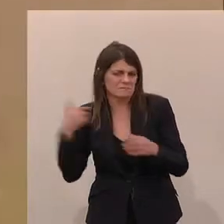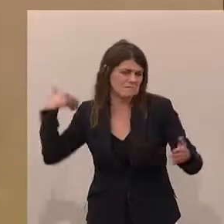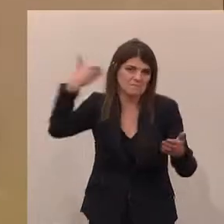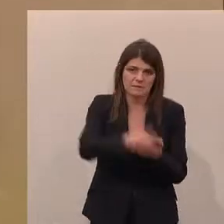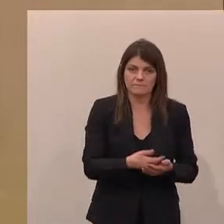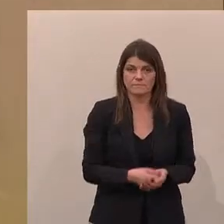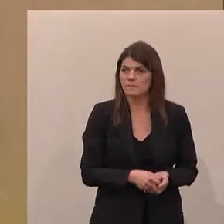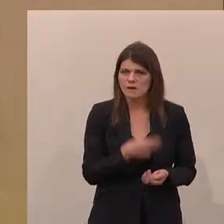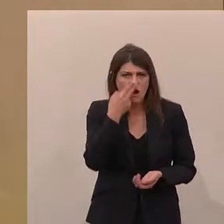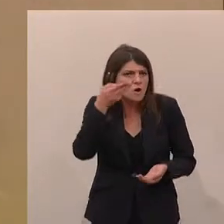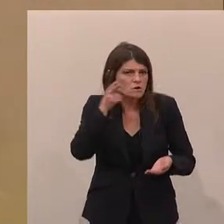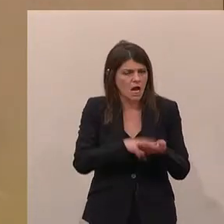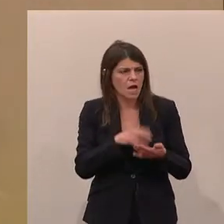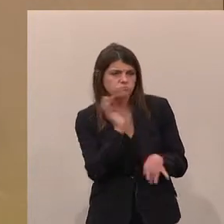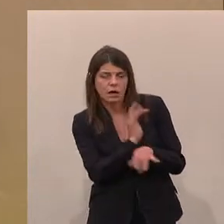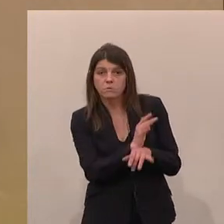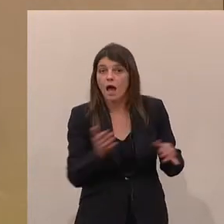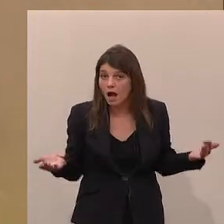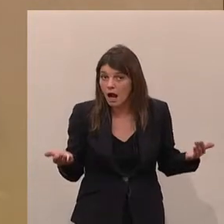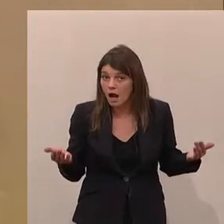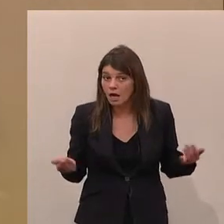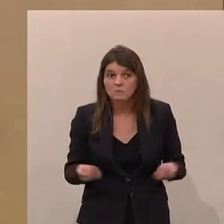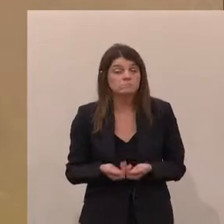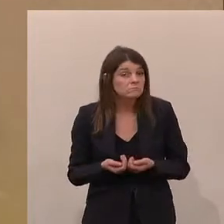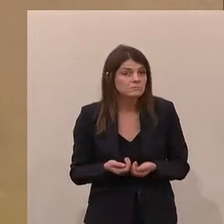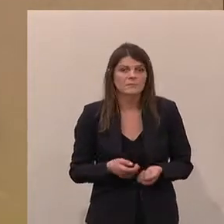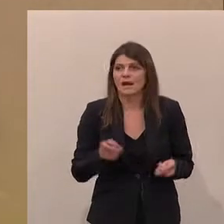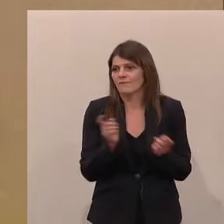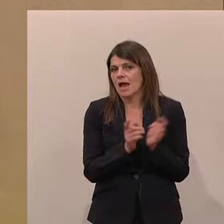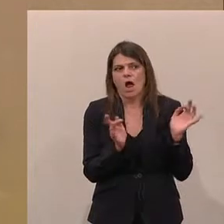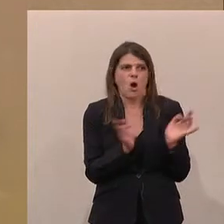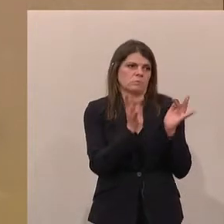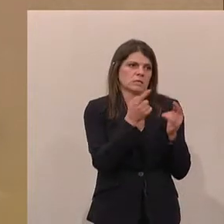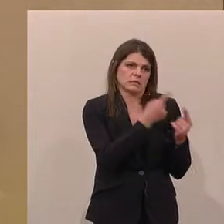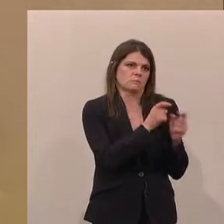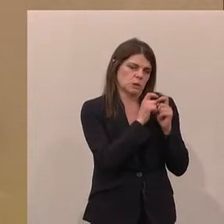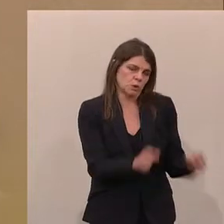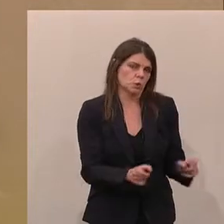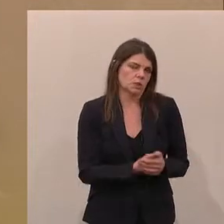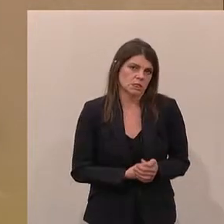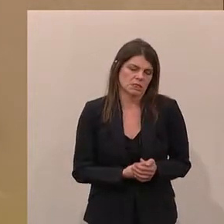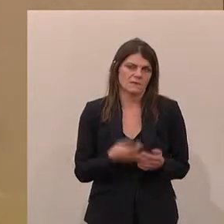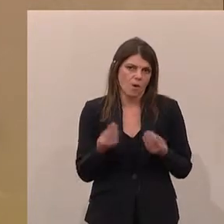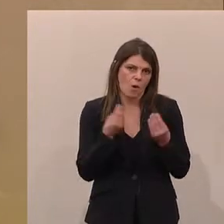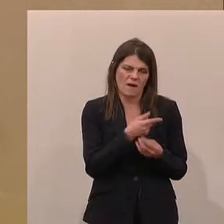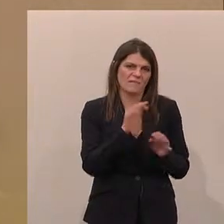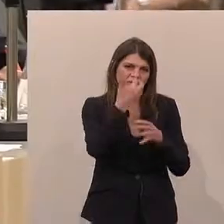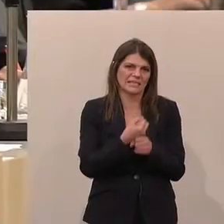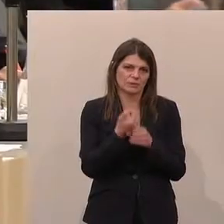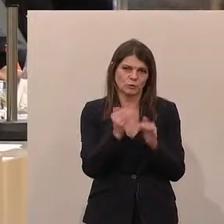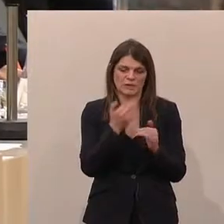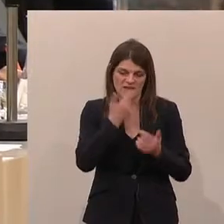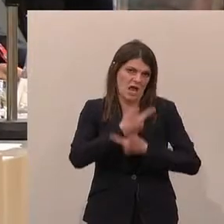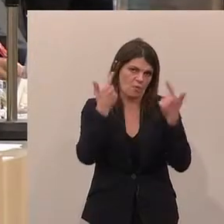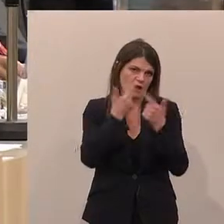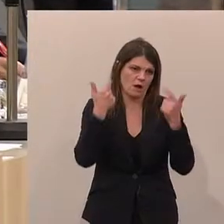er völlig zu Unrecht beschuldigt wird, dass eigentlich sich die Opposition schuldig macht, weil sie im Verfassungsschutz etwas aufklären